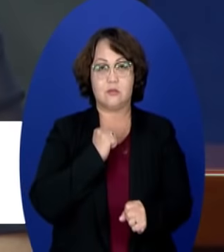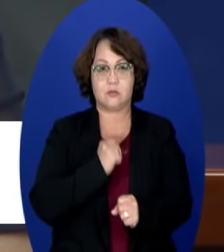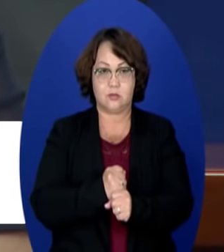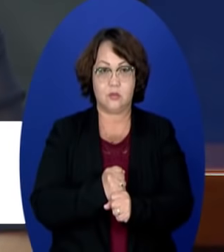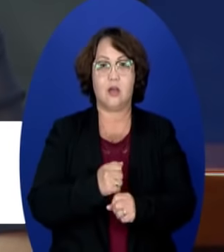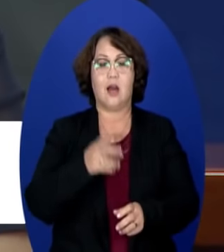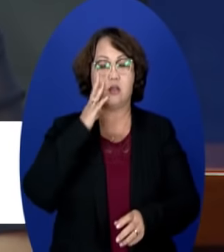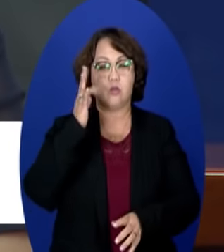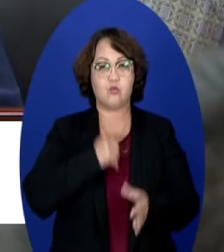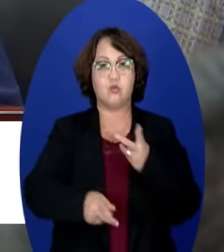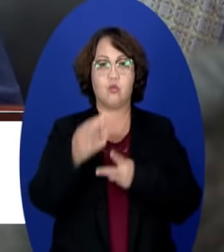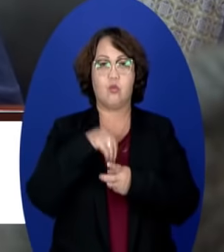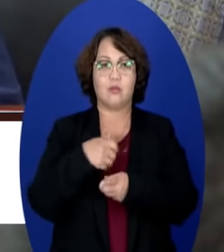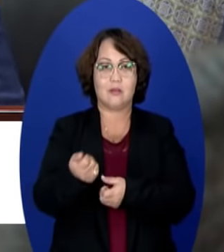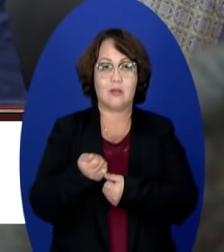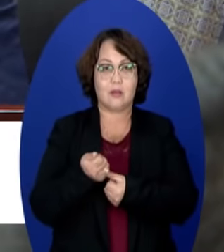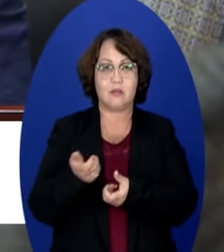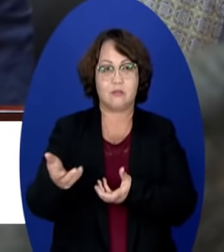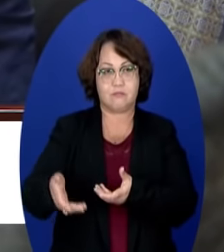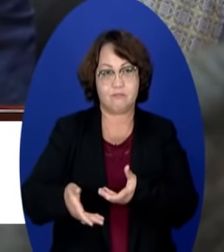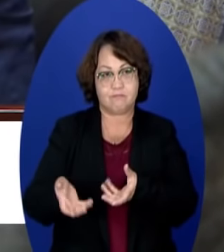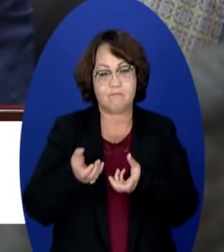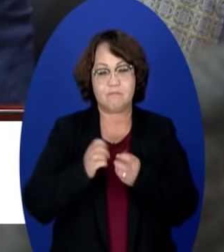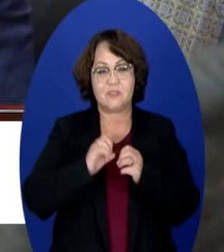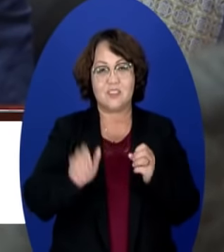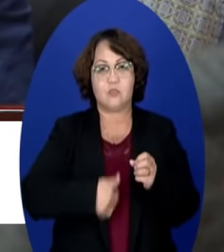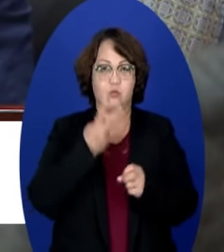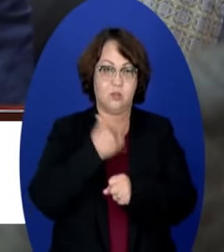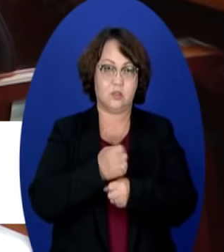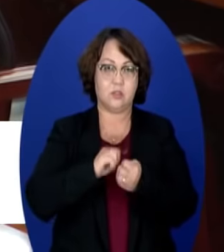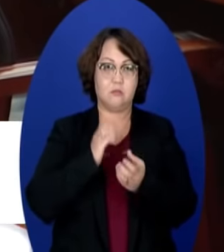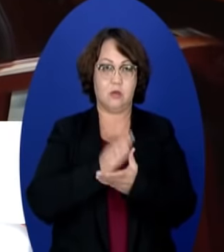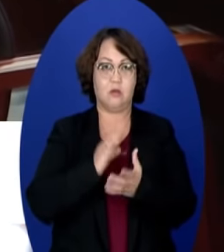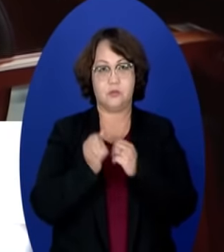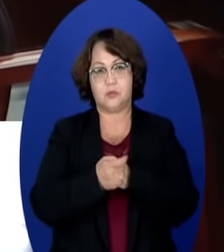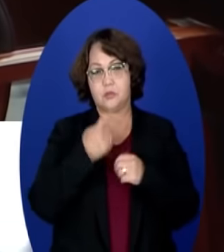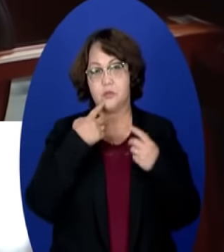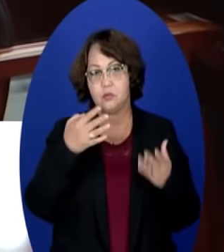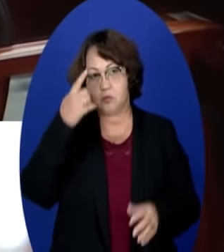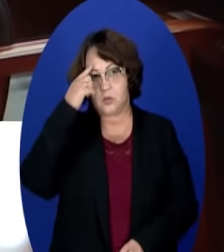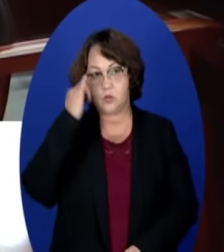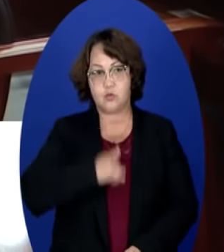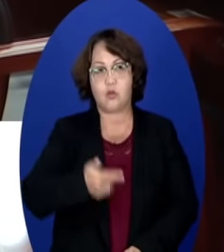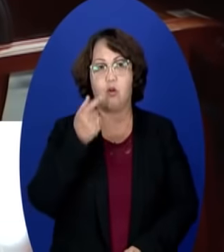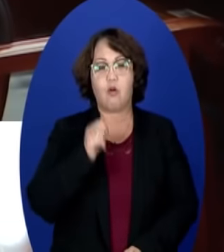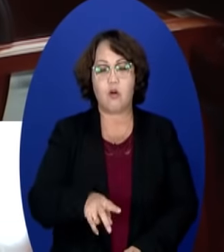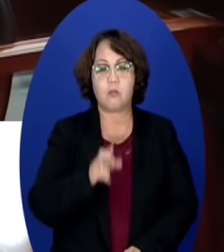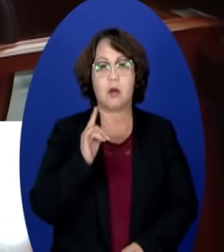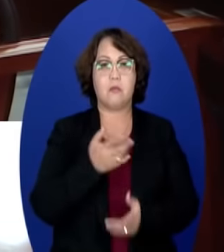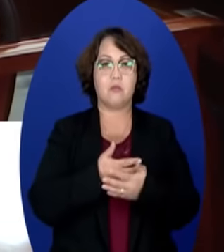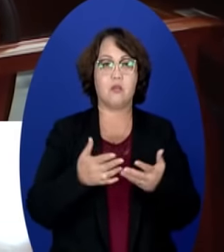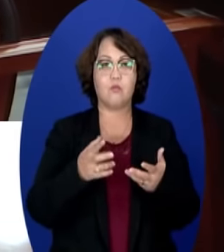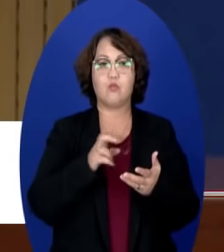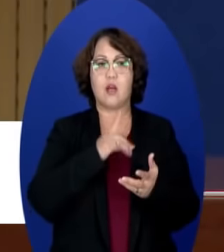Мөн гадаадын хөрөнгө оруулалтыг татах чиглэлээр идэвхтэй үйл ажиллагаа явуулж байгаагаа онцоллоо. Манай улсын голлох бүтээгдэхүүн болох нүүрс,